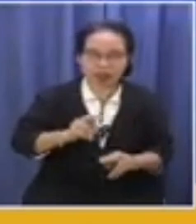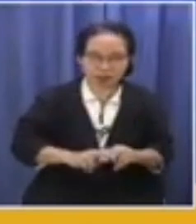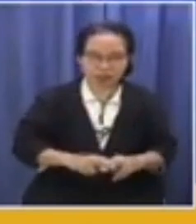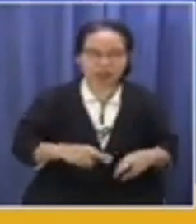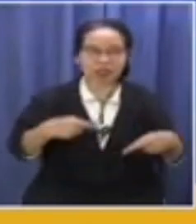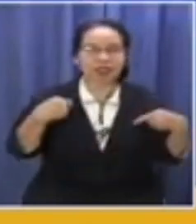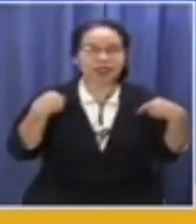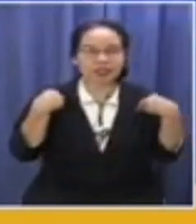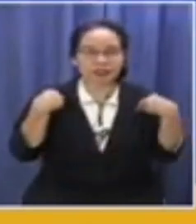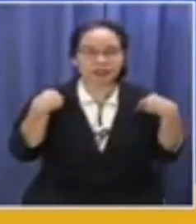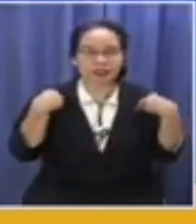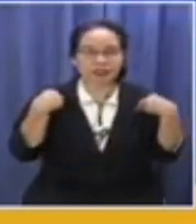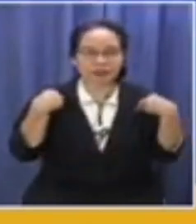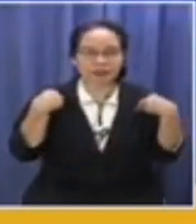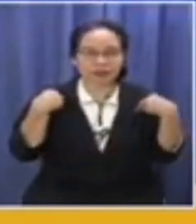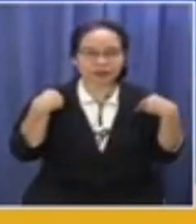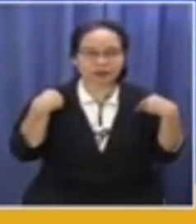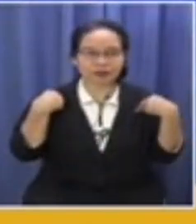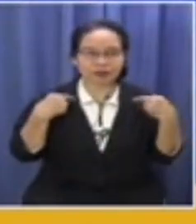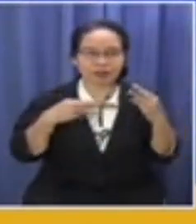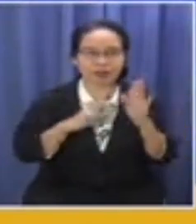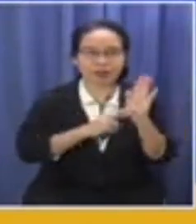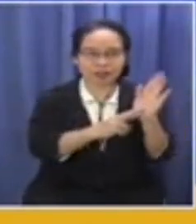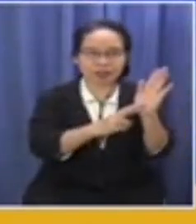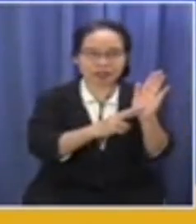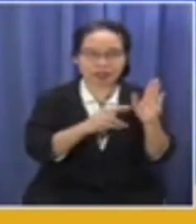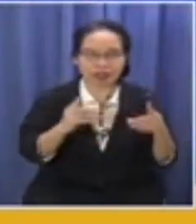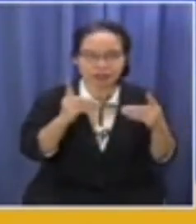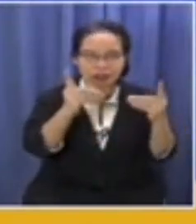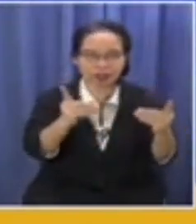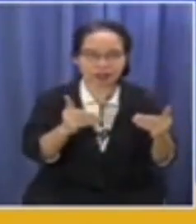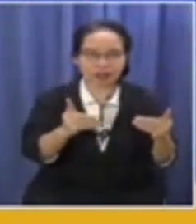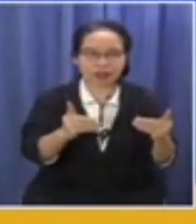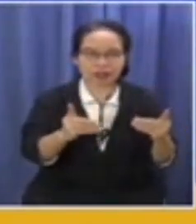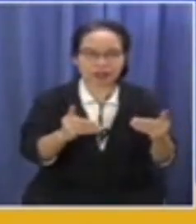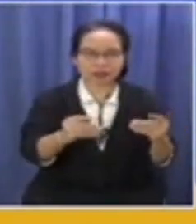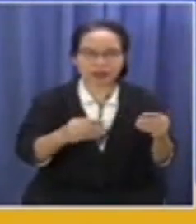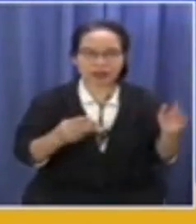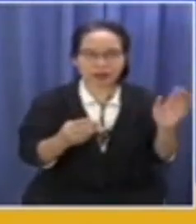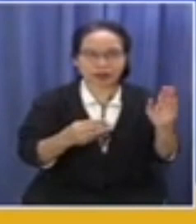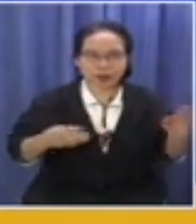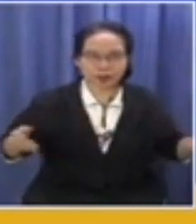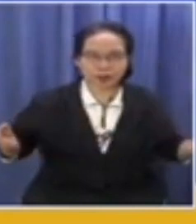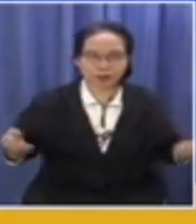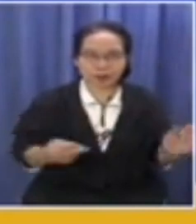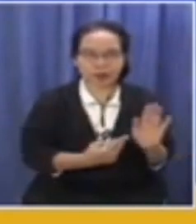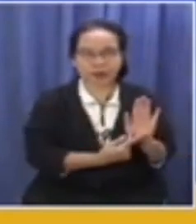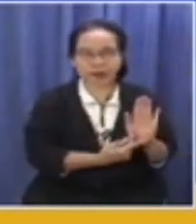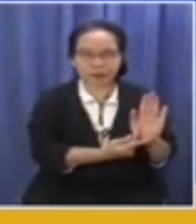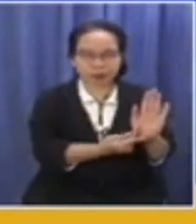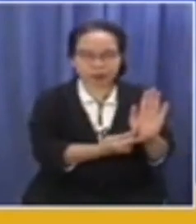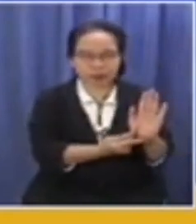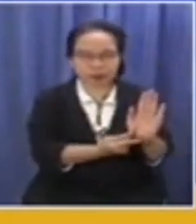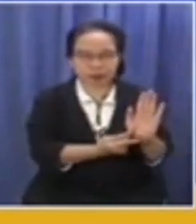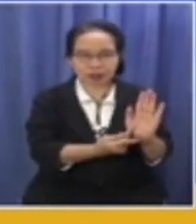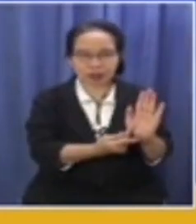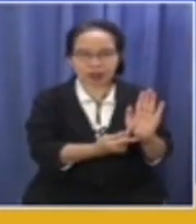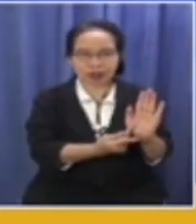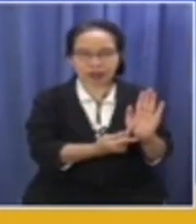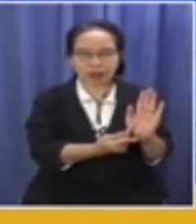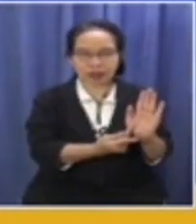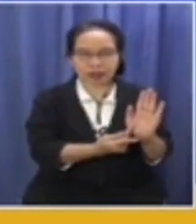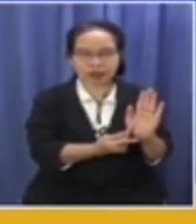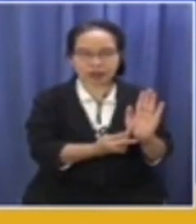tumanggap sa kanya ang magpahayag sa kanya Ay ipepresent naman niya sa ama sa araw ng